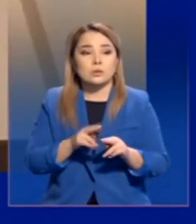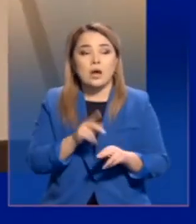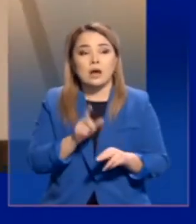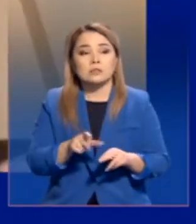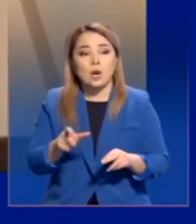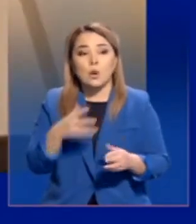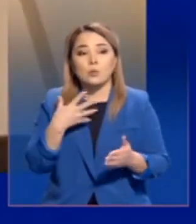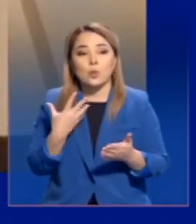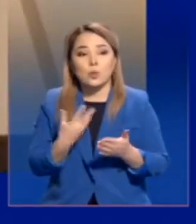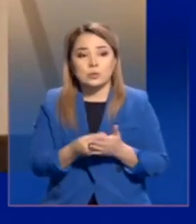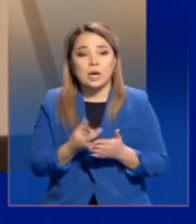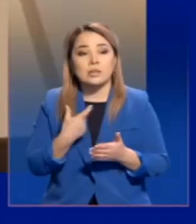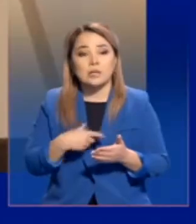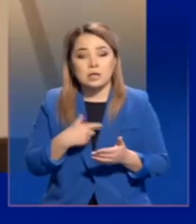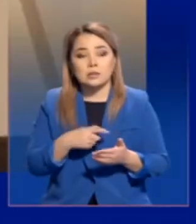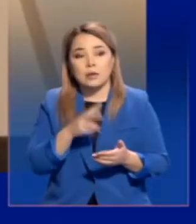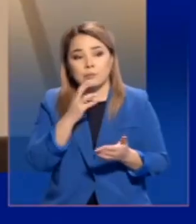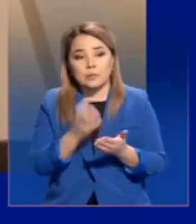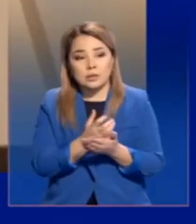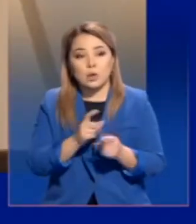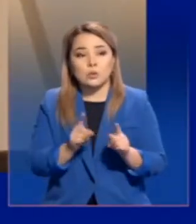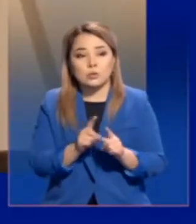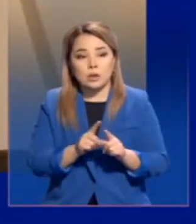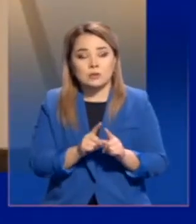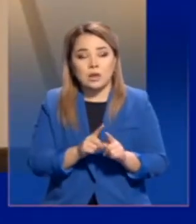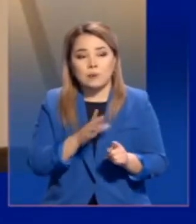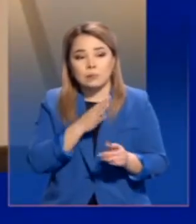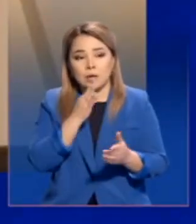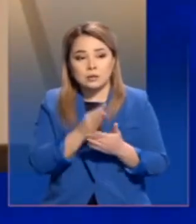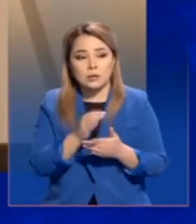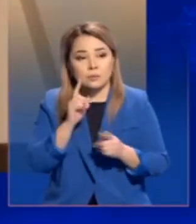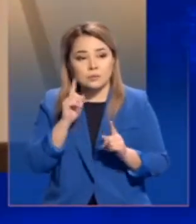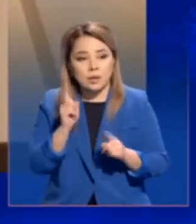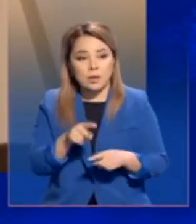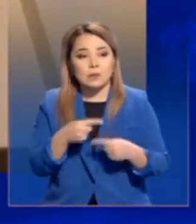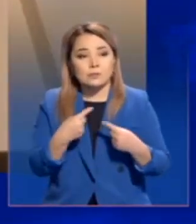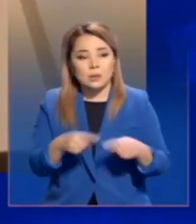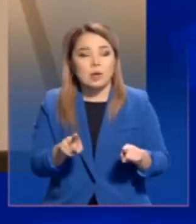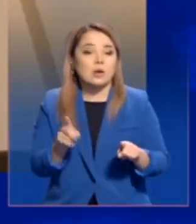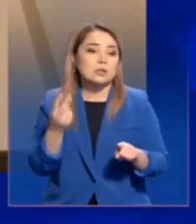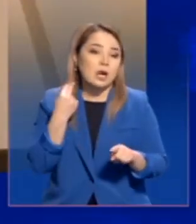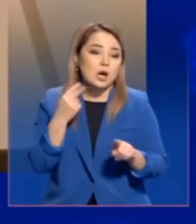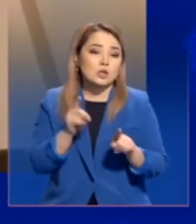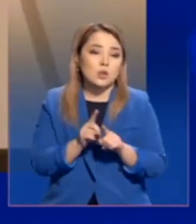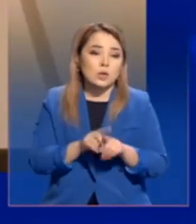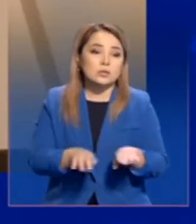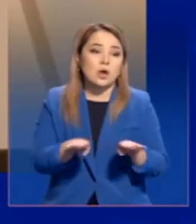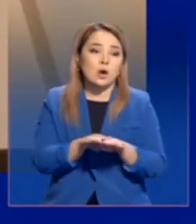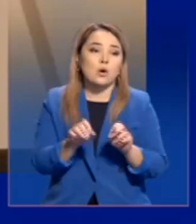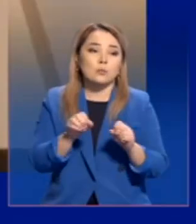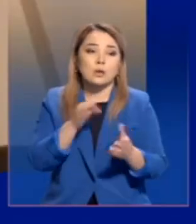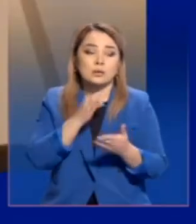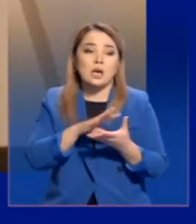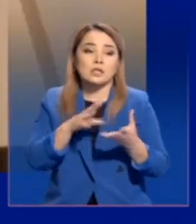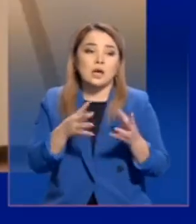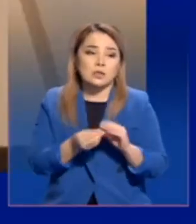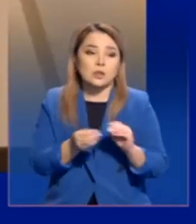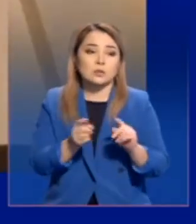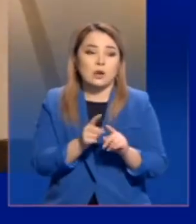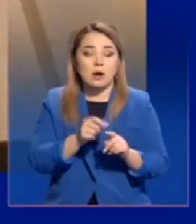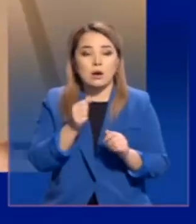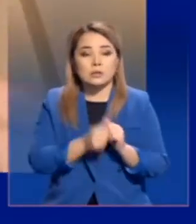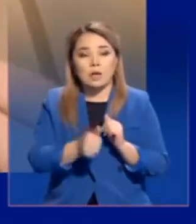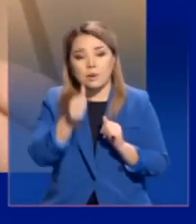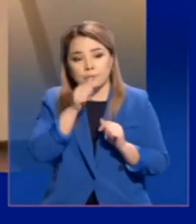азаматтардың өздерінің айлық табысы тек қана күн көрістерінен емес, олардың басқа да қарыздарын жабуға кетеді. Нәтижесінде олардың айдан